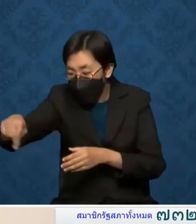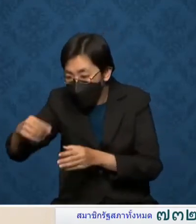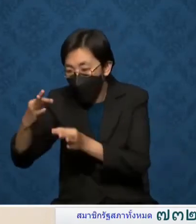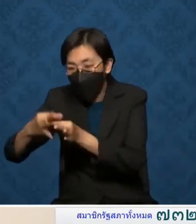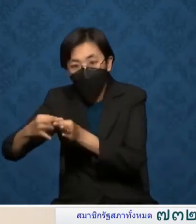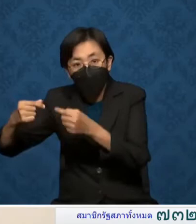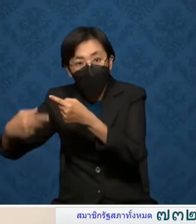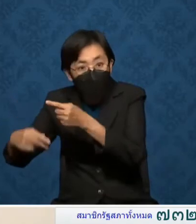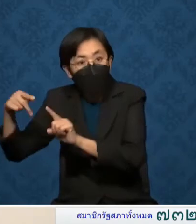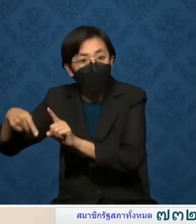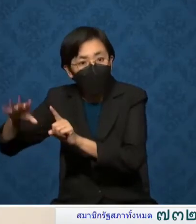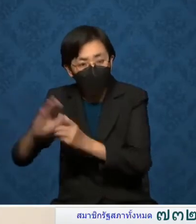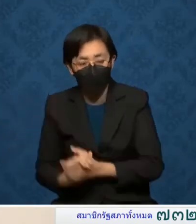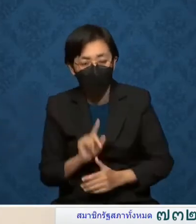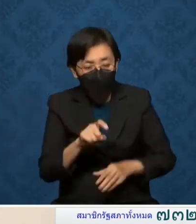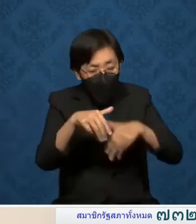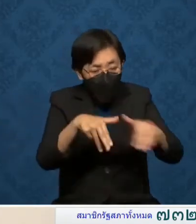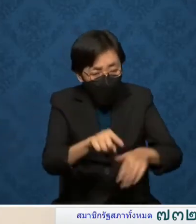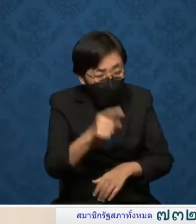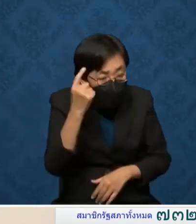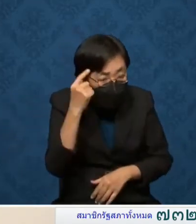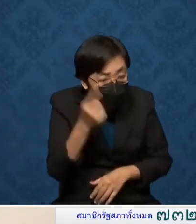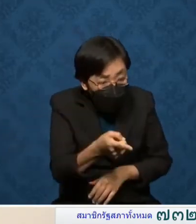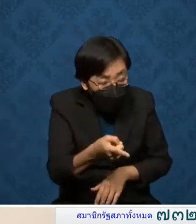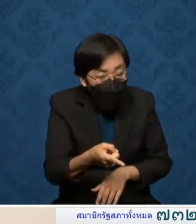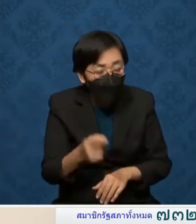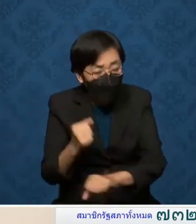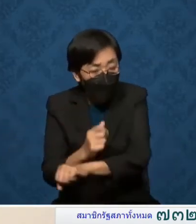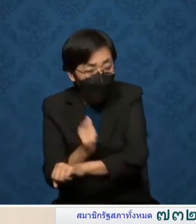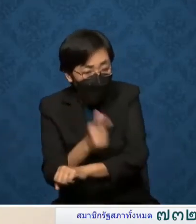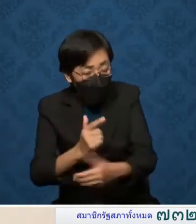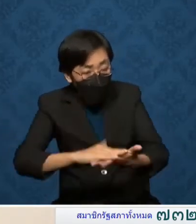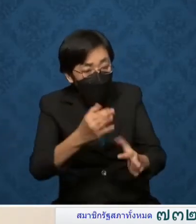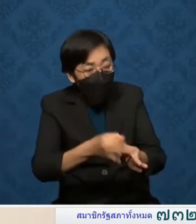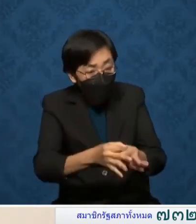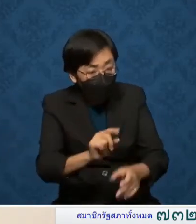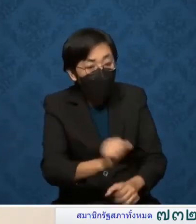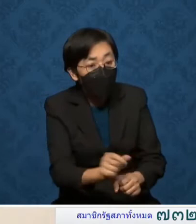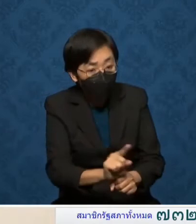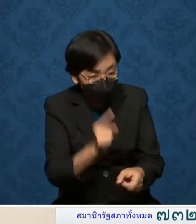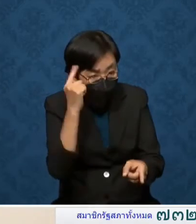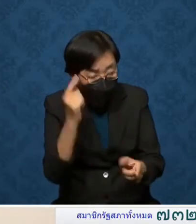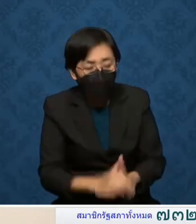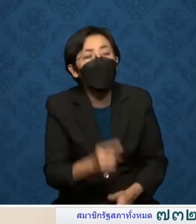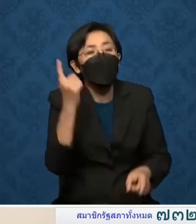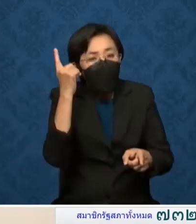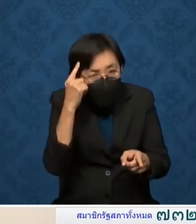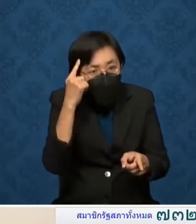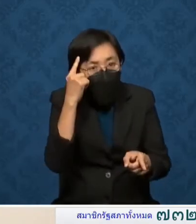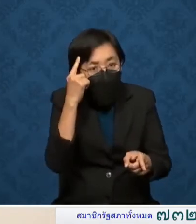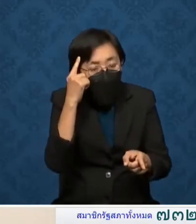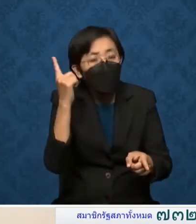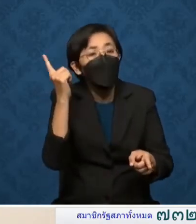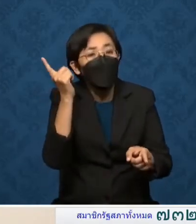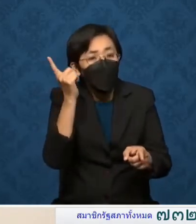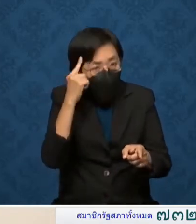เรีก ชาวบ้านเขามาถามวารู้ไหมว่าเขามาจางเปิดบญชีทำไรเขาก็รู้นะครับร